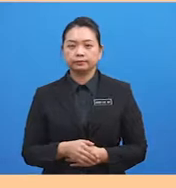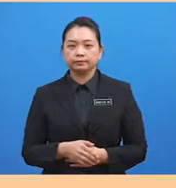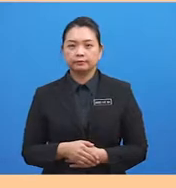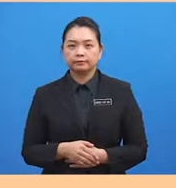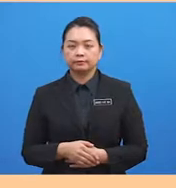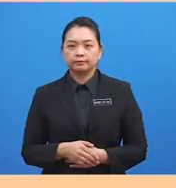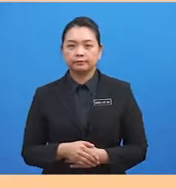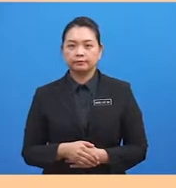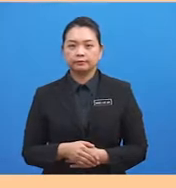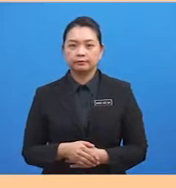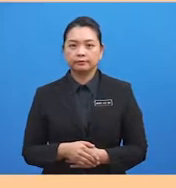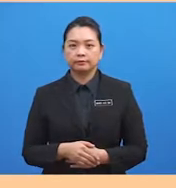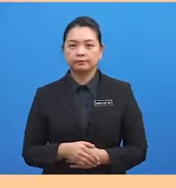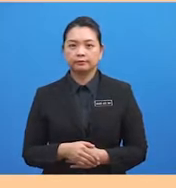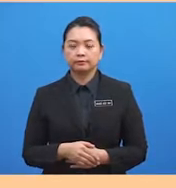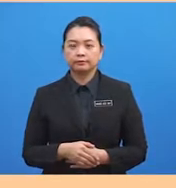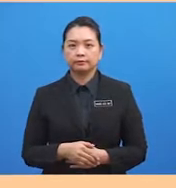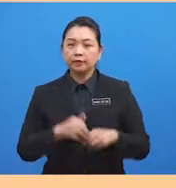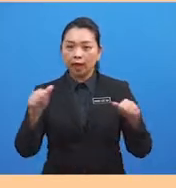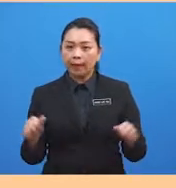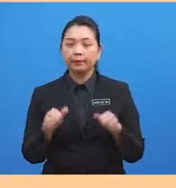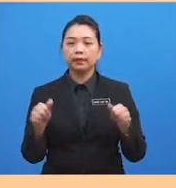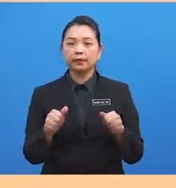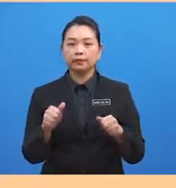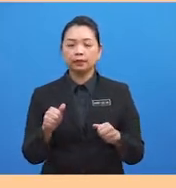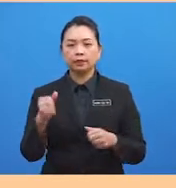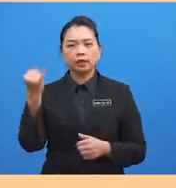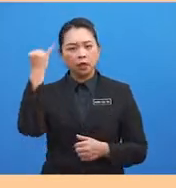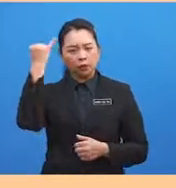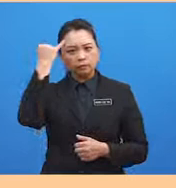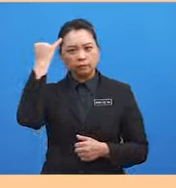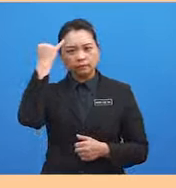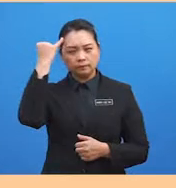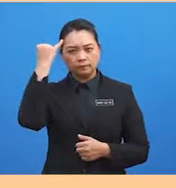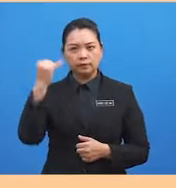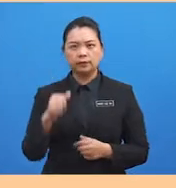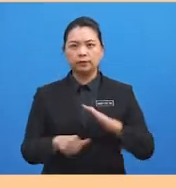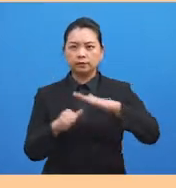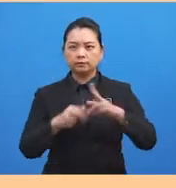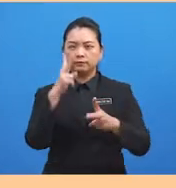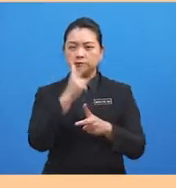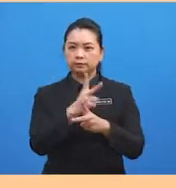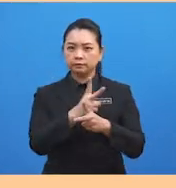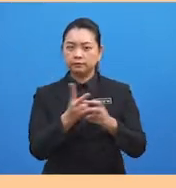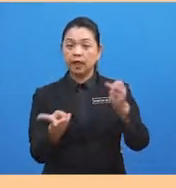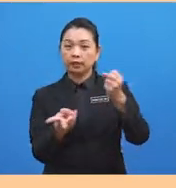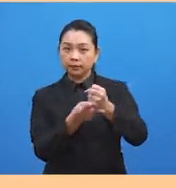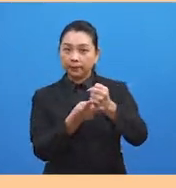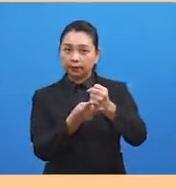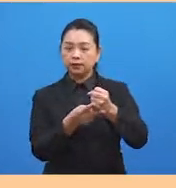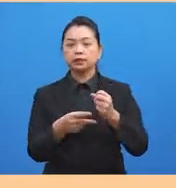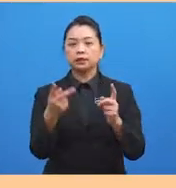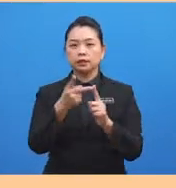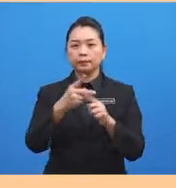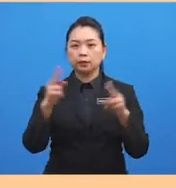Nasional). Tekun mengamalkan konsep asas simpanan kepada usahawan